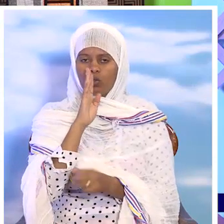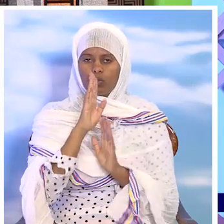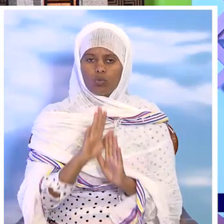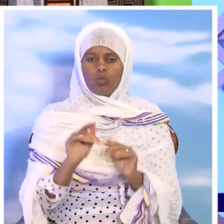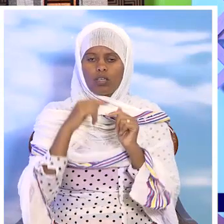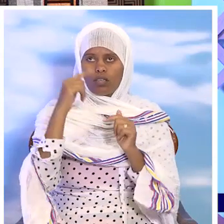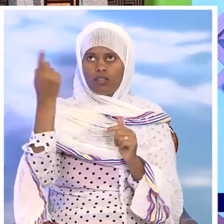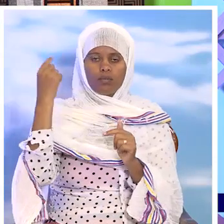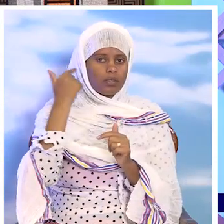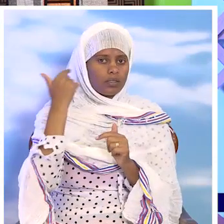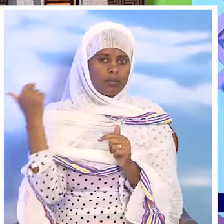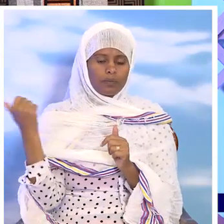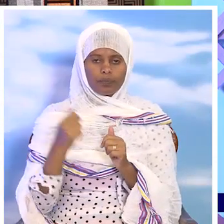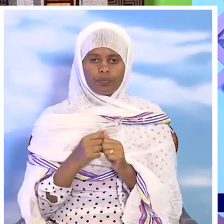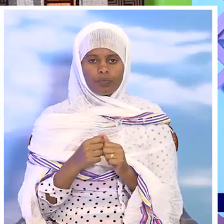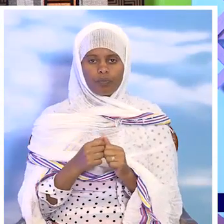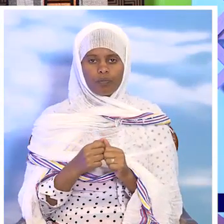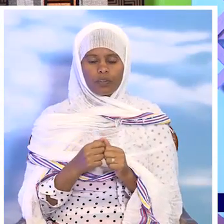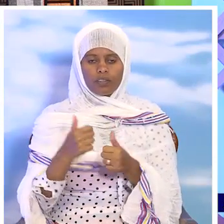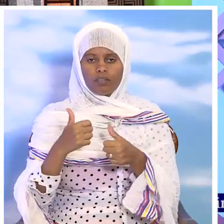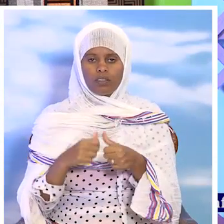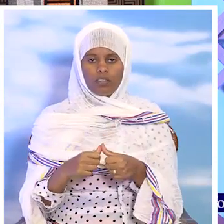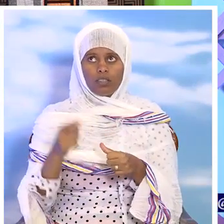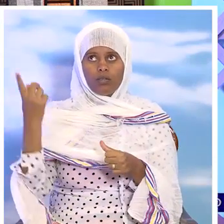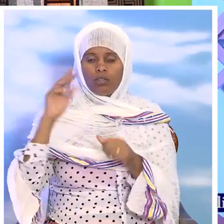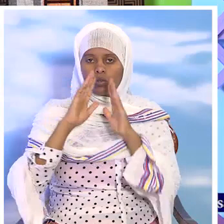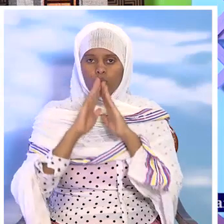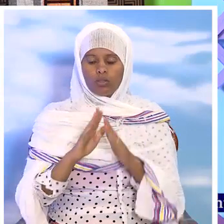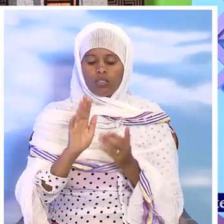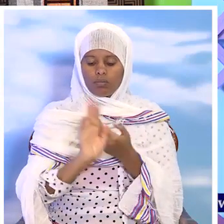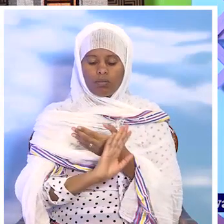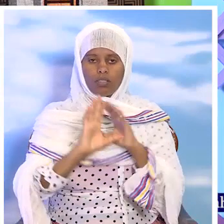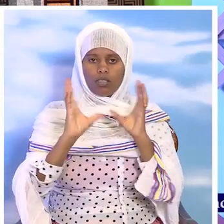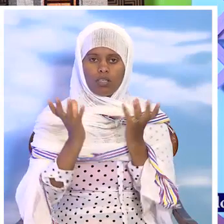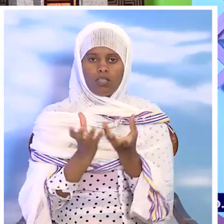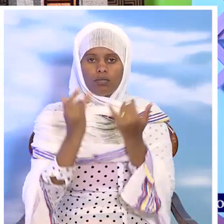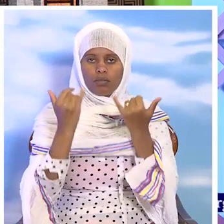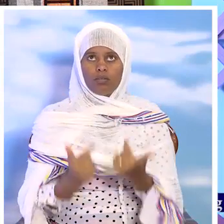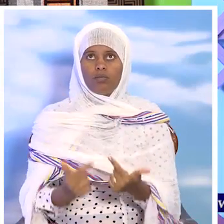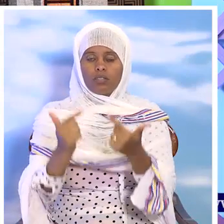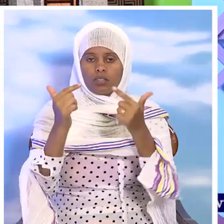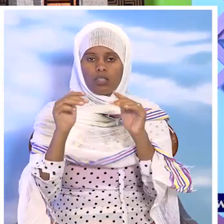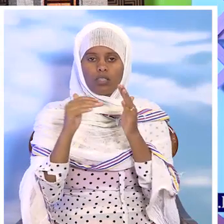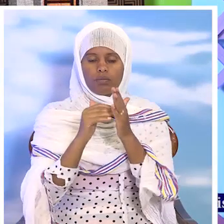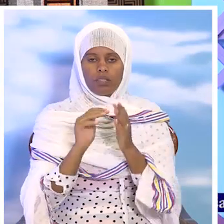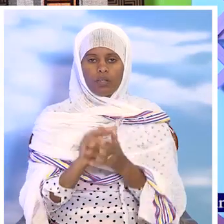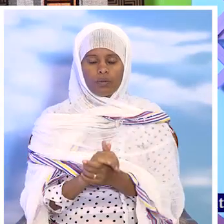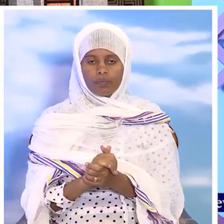ዝኾነ ቃላቱ ክንሰምዕ ዝፈቐደልና ኣምላኽ ቅዱሳን መድኃኒ ዓለም ኣምላኽና ክብርን ምስጋናን